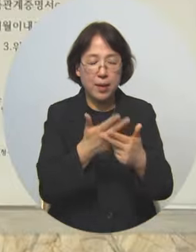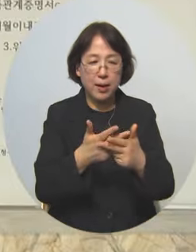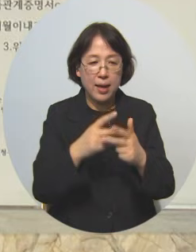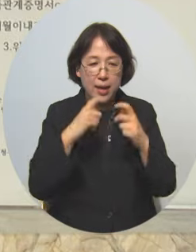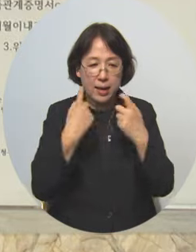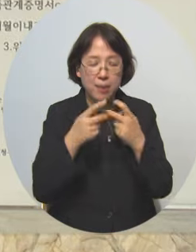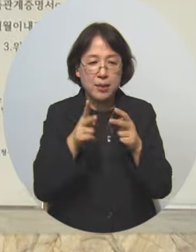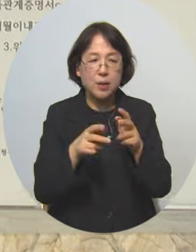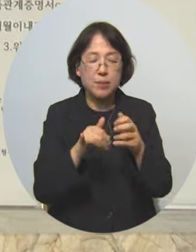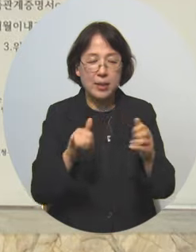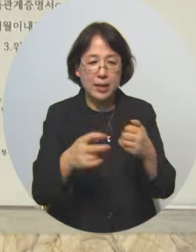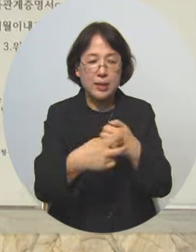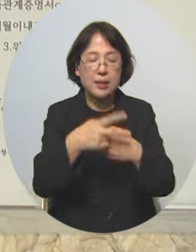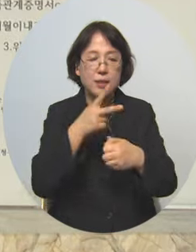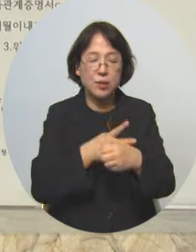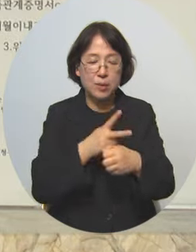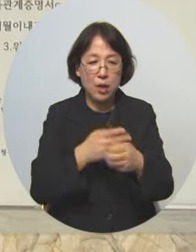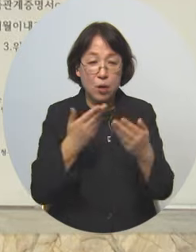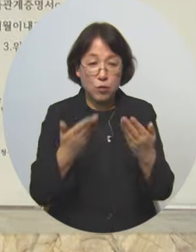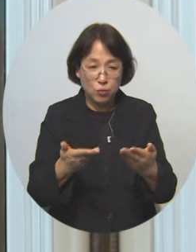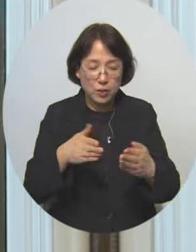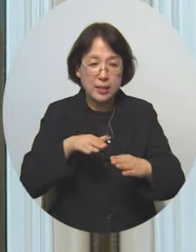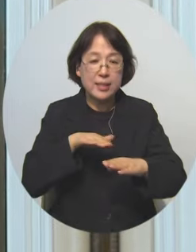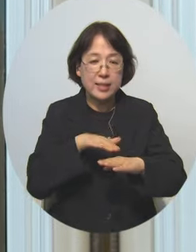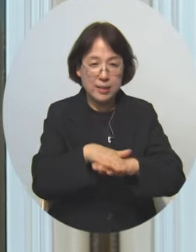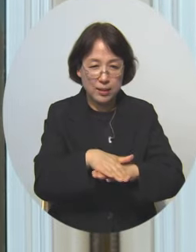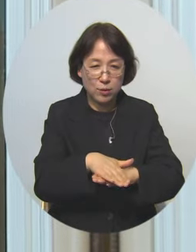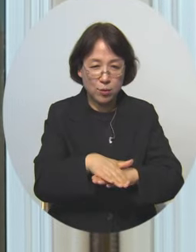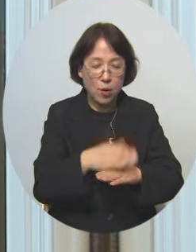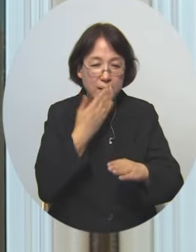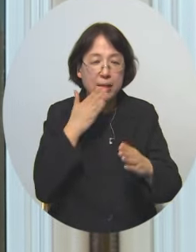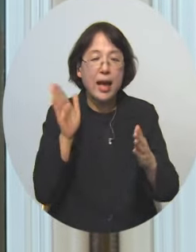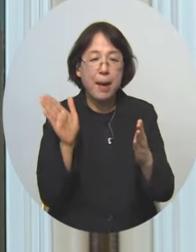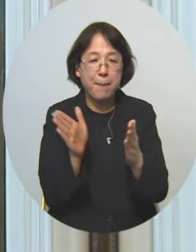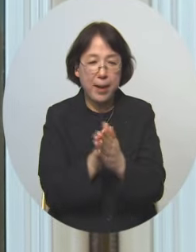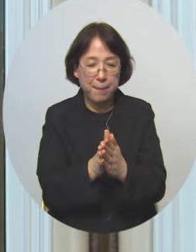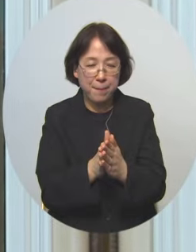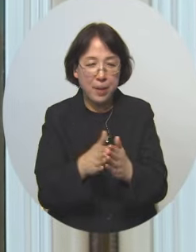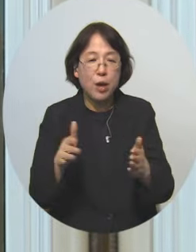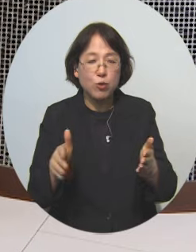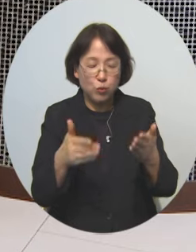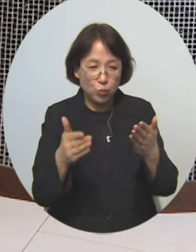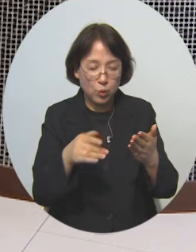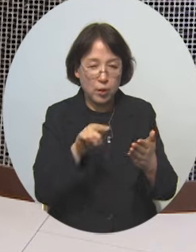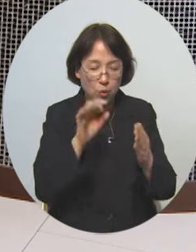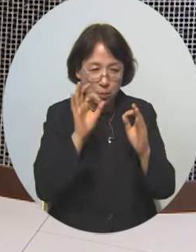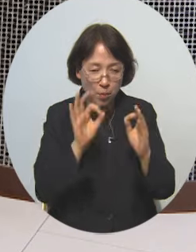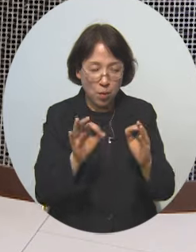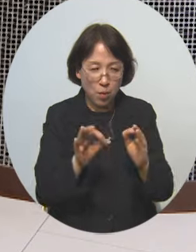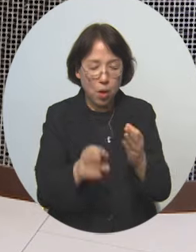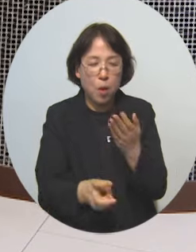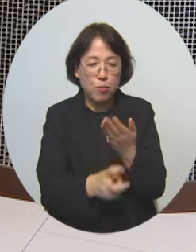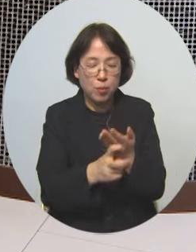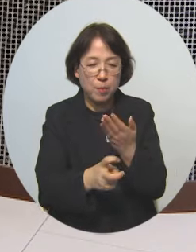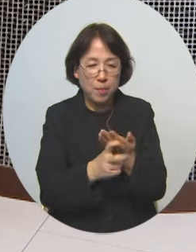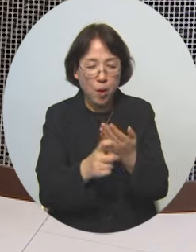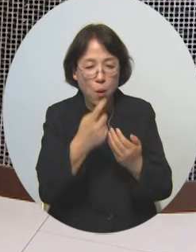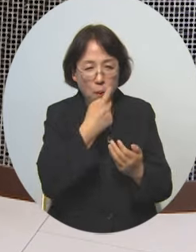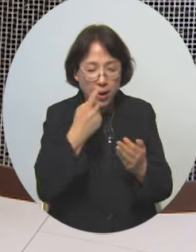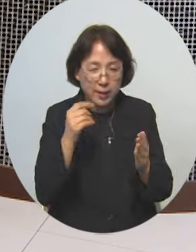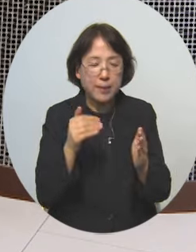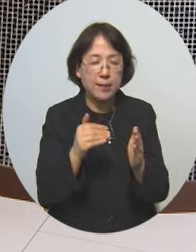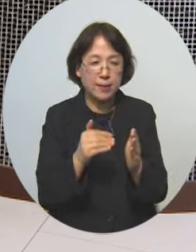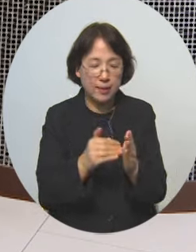사업자인 의사들에게 휴진의 방식으로 일종의 담합을 유도했다고 본 겁니다. 법 위반이 판단되면 해당